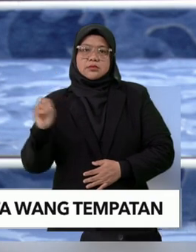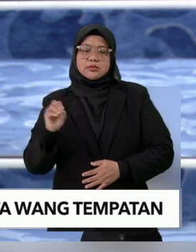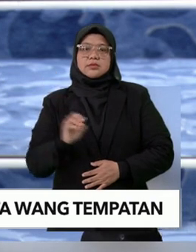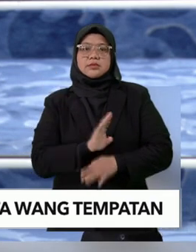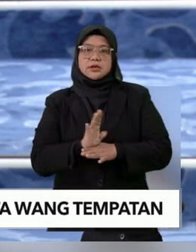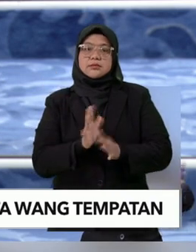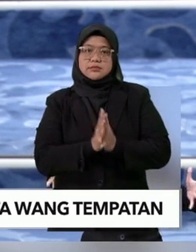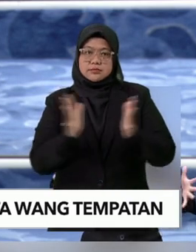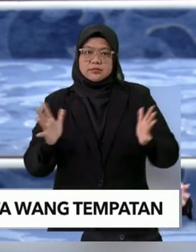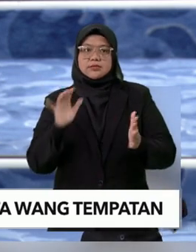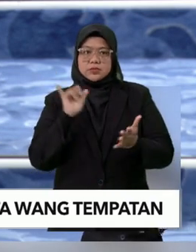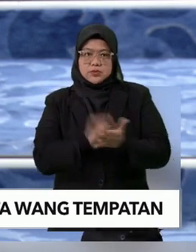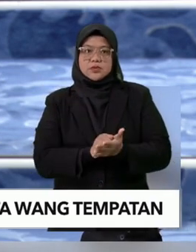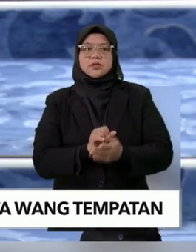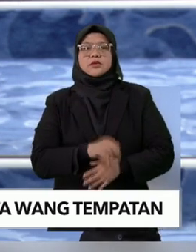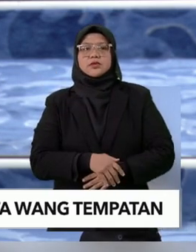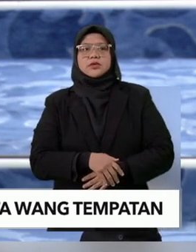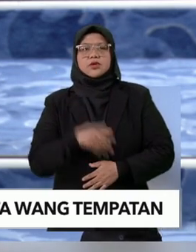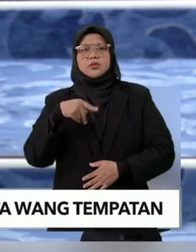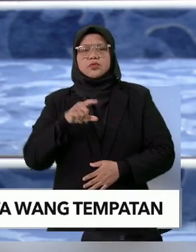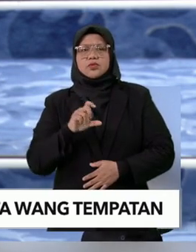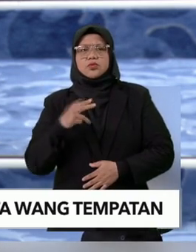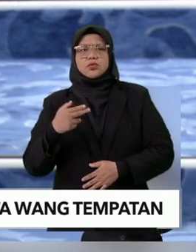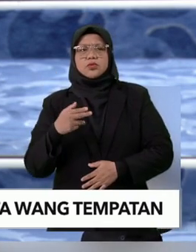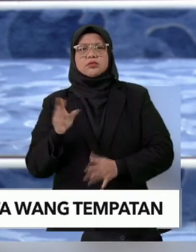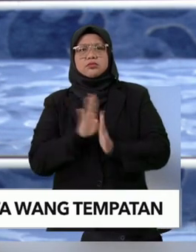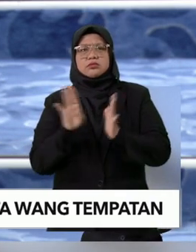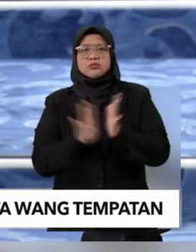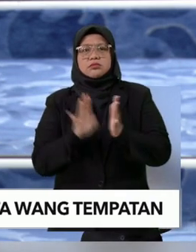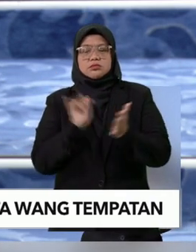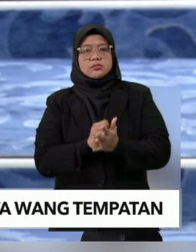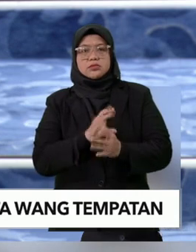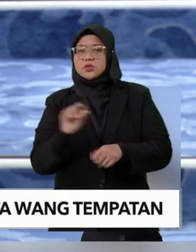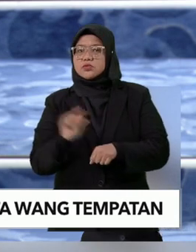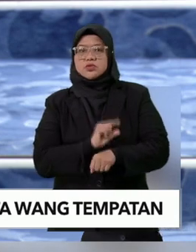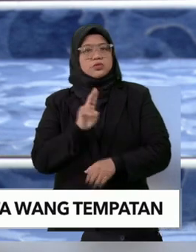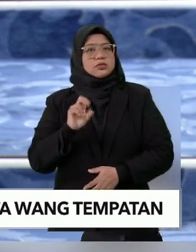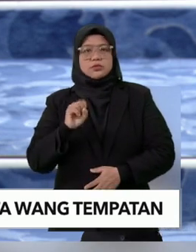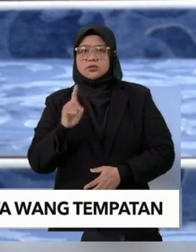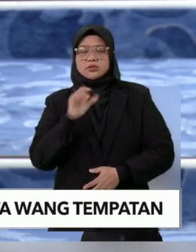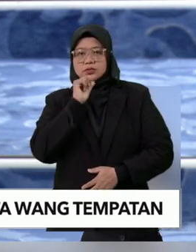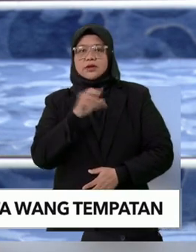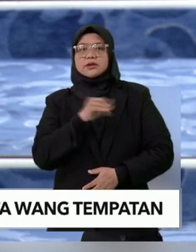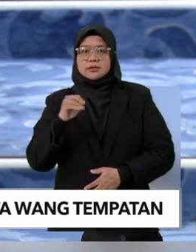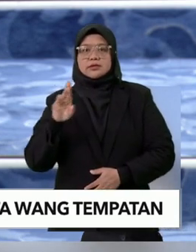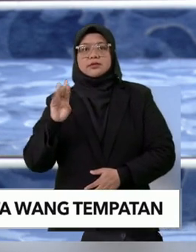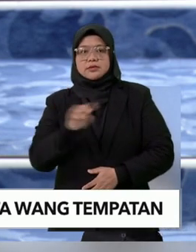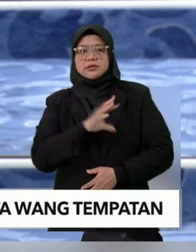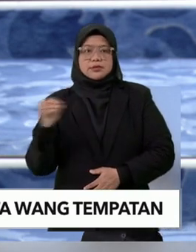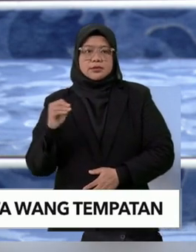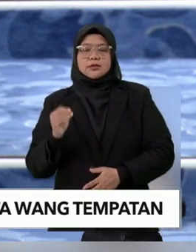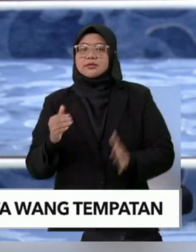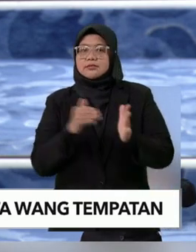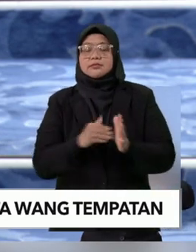yang besar se Pul bilionit itu dalam tidak menggunakan dolar menggunakan Ringgit dan ini tidak menjejaskan